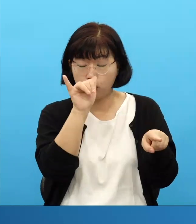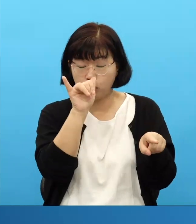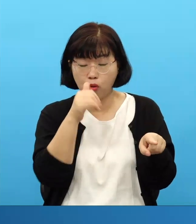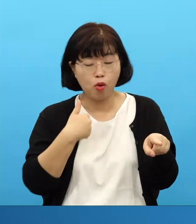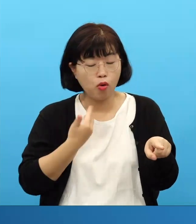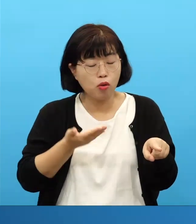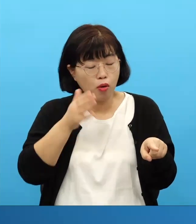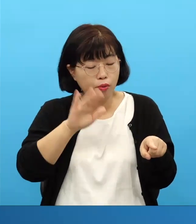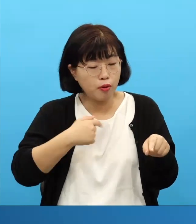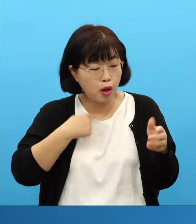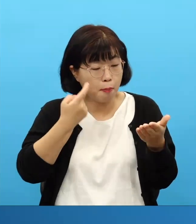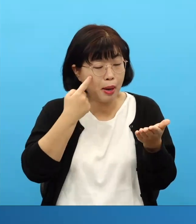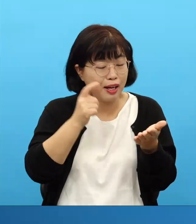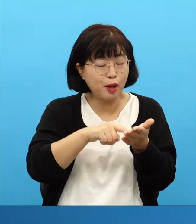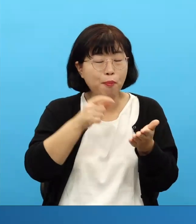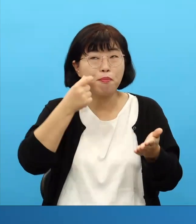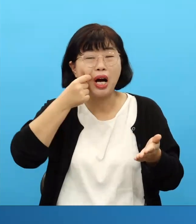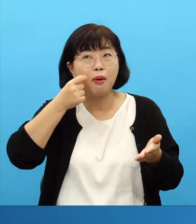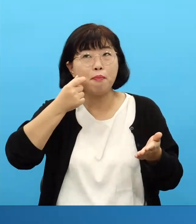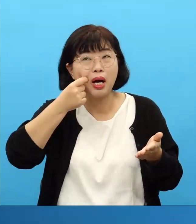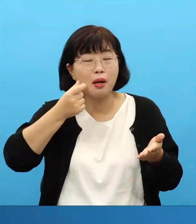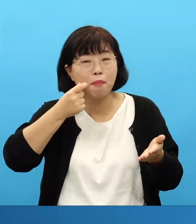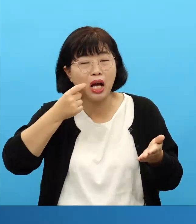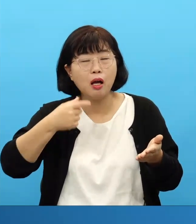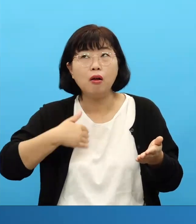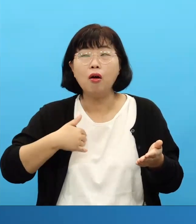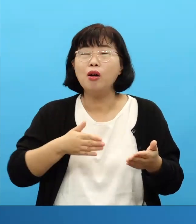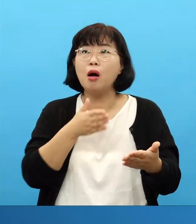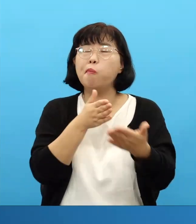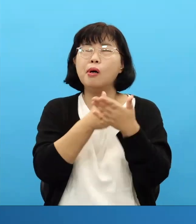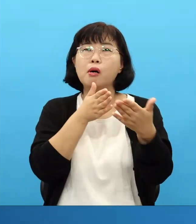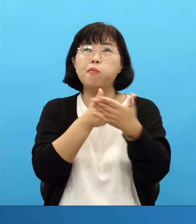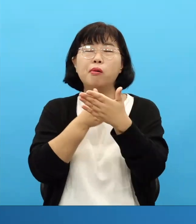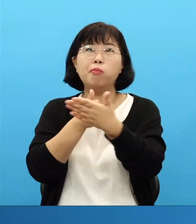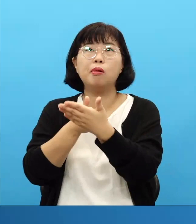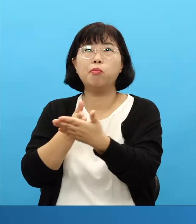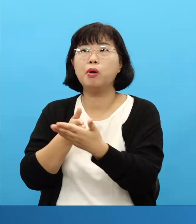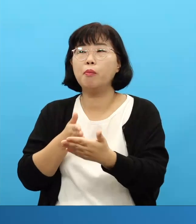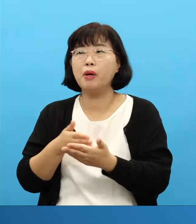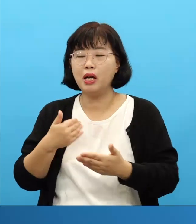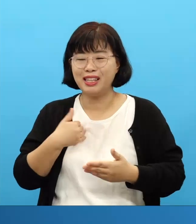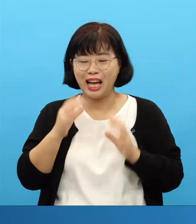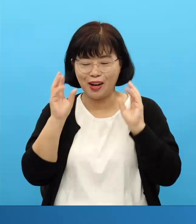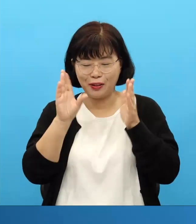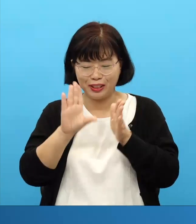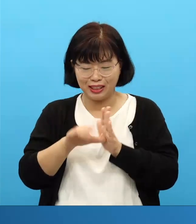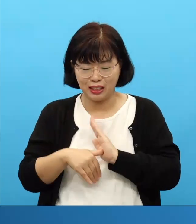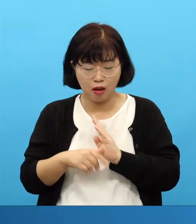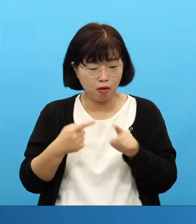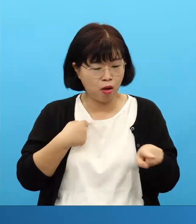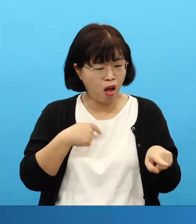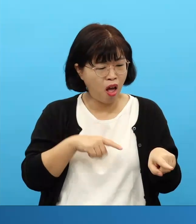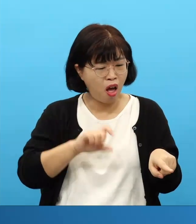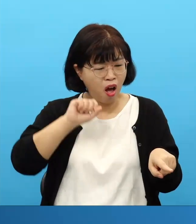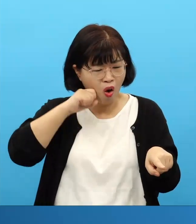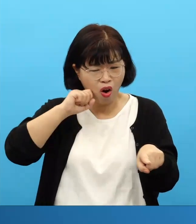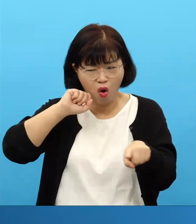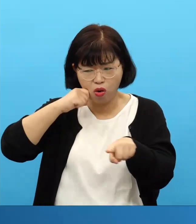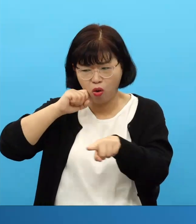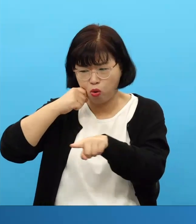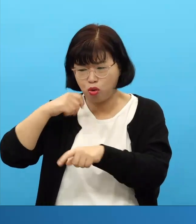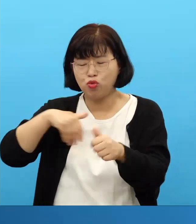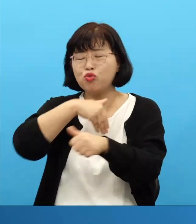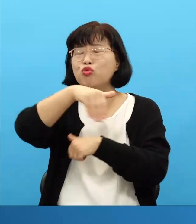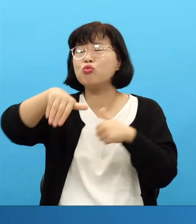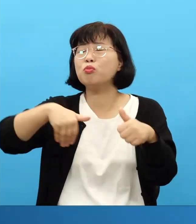이때까지 어릴 때부터 지금 보면서요, 안 되는 사람들만 제 옆에 있었어요. It's the most important thing in the Bible. For when I look back now, from the beginning until then, I